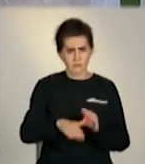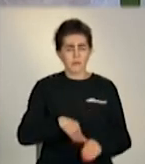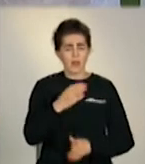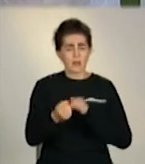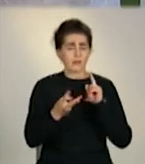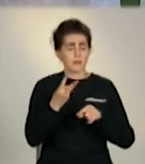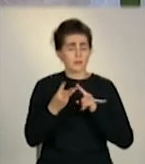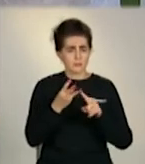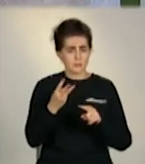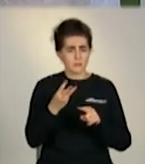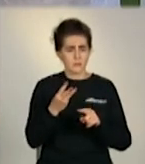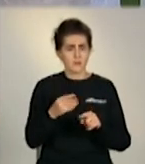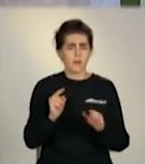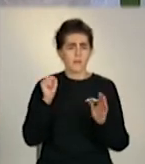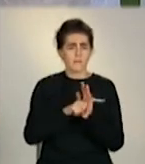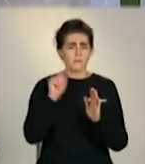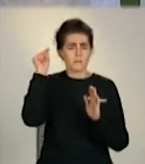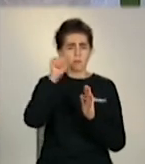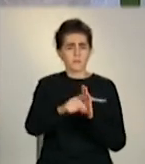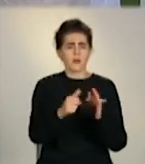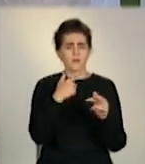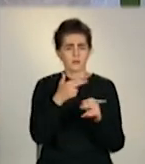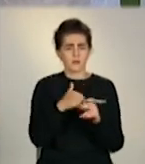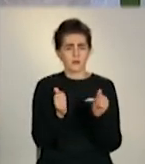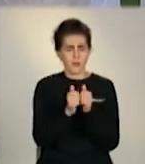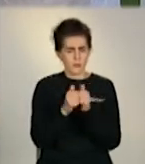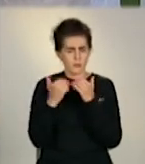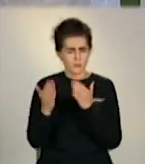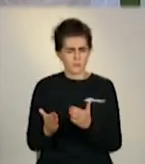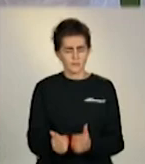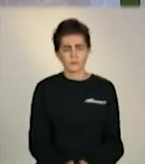третє прямо за мною.